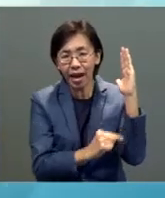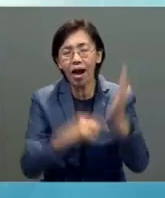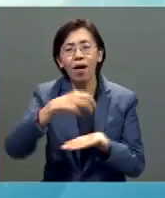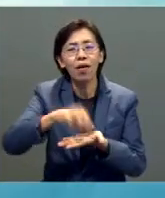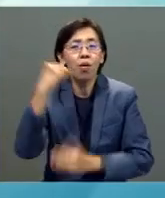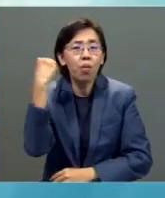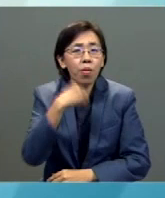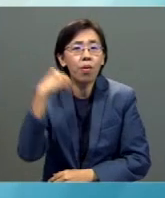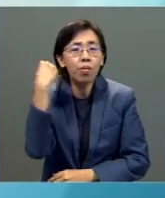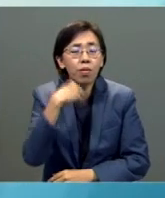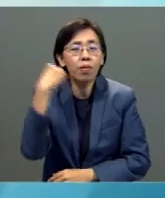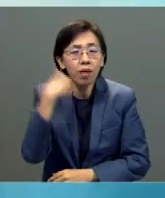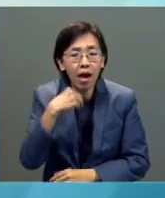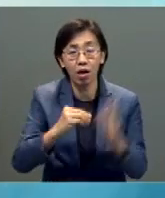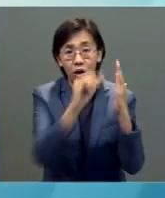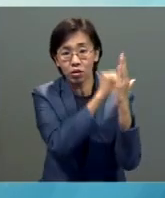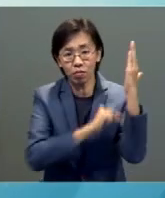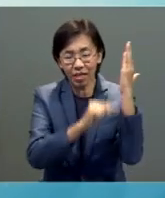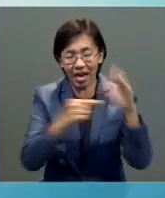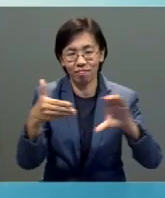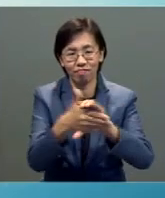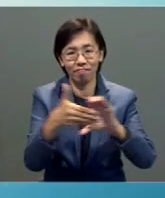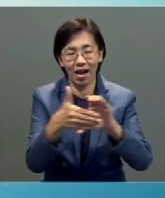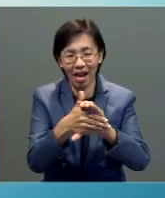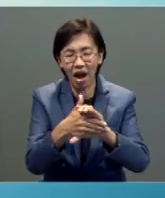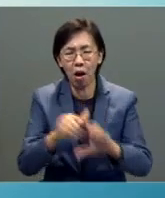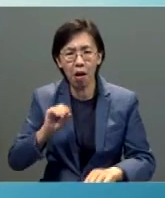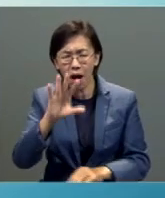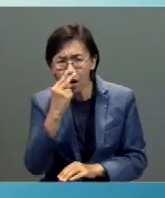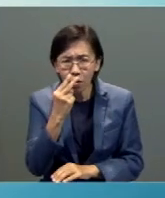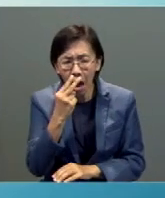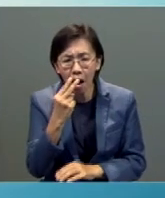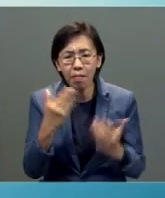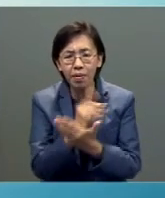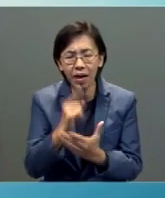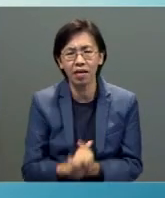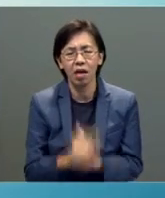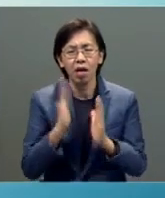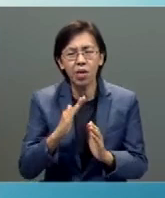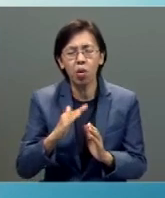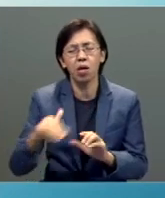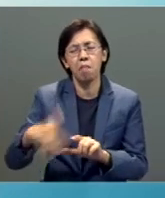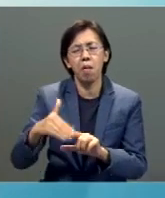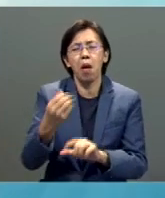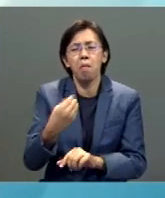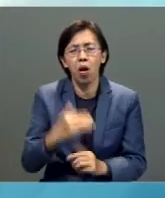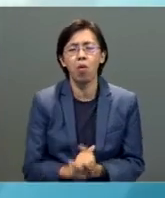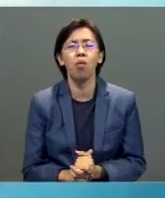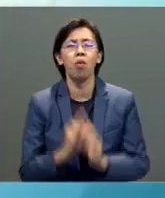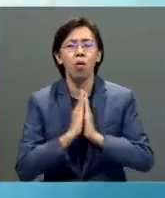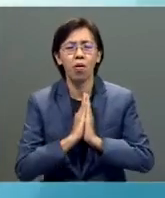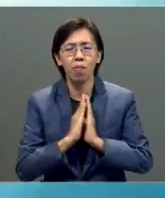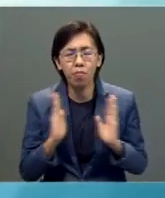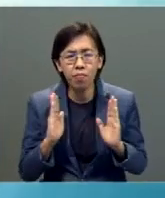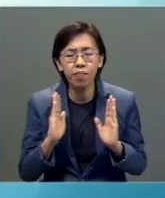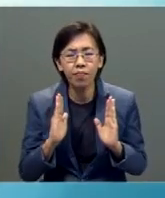ะครับแล้วครั้งนี้เราก็ปรับสไลด์ใหม่นะครับหลายคนอินบ็อกซ์มาบอกนะครับว่าแหมต้องขอบคุณที่